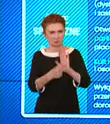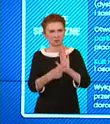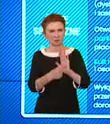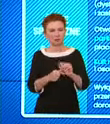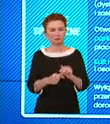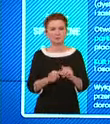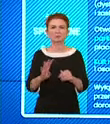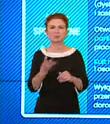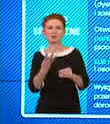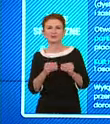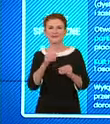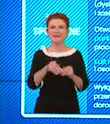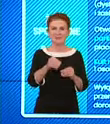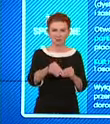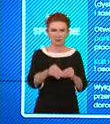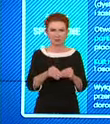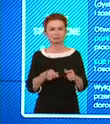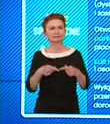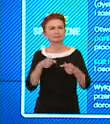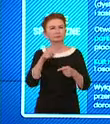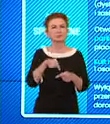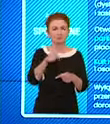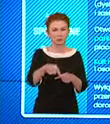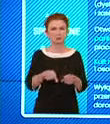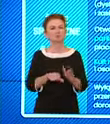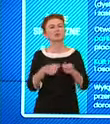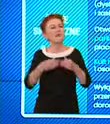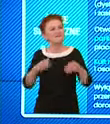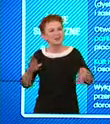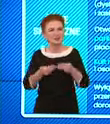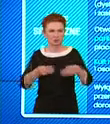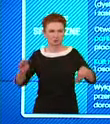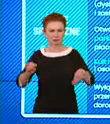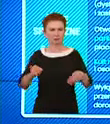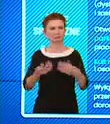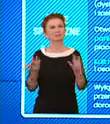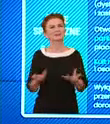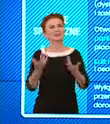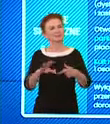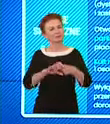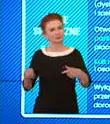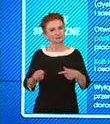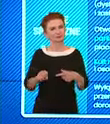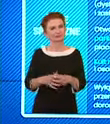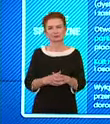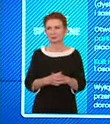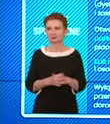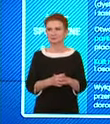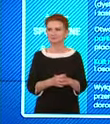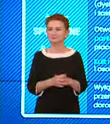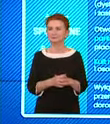większego otwarcia gospodarczego i społecznego, bo to te 2 wymiary naszego życia, ale trzeba zastrzec możliwość,